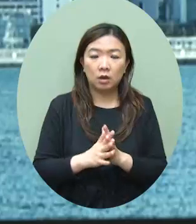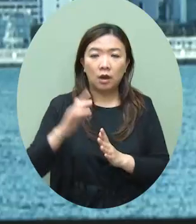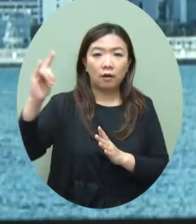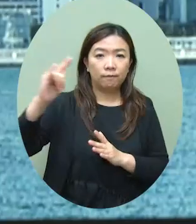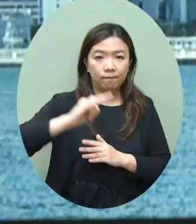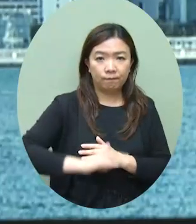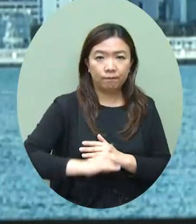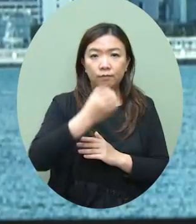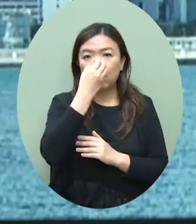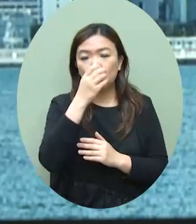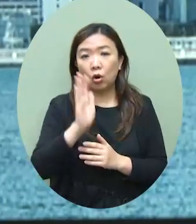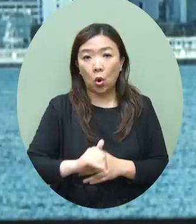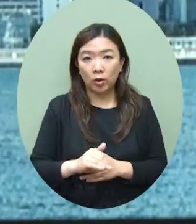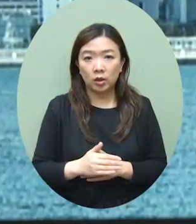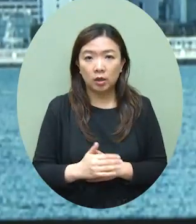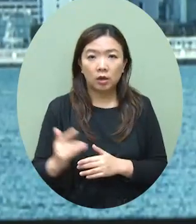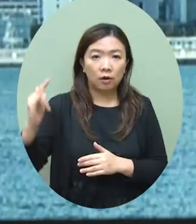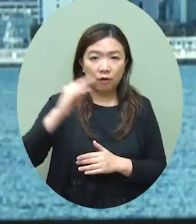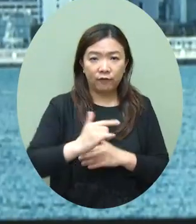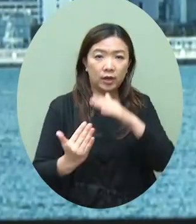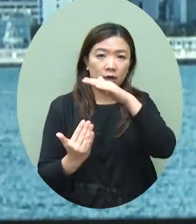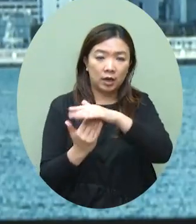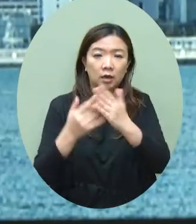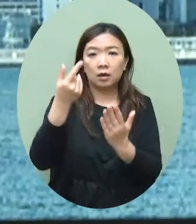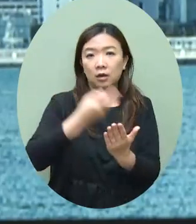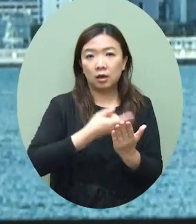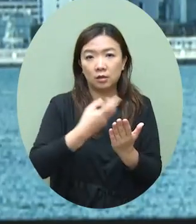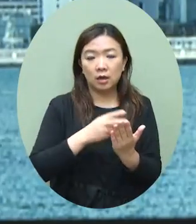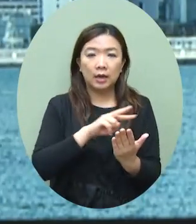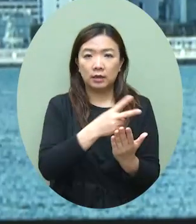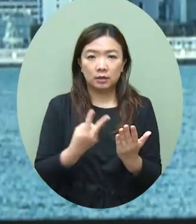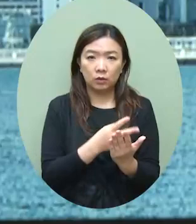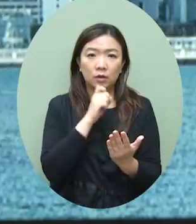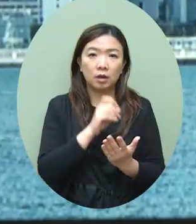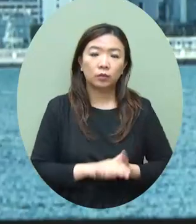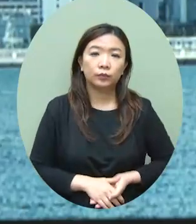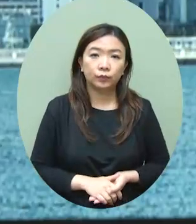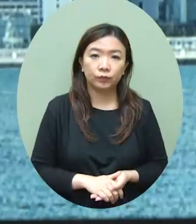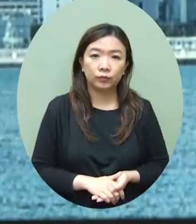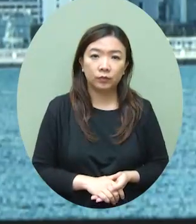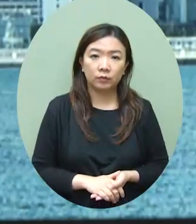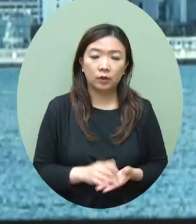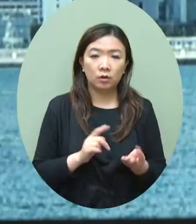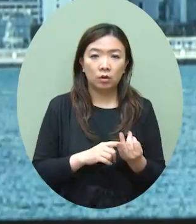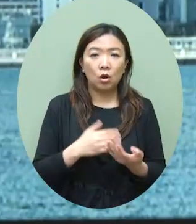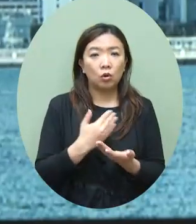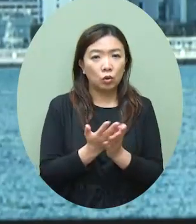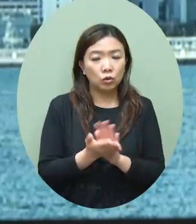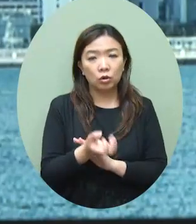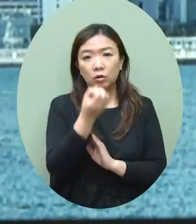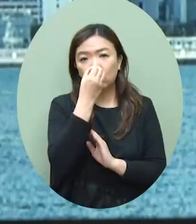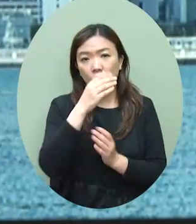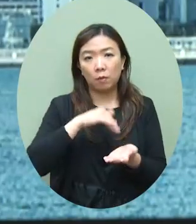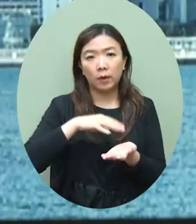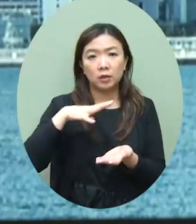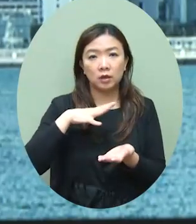飛機嚟到香港啦，熔斷機制亦都係作出咗一啲嘅修訂。咁所以整體嚟講咧，香港嘅疫情